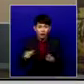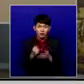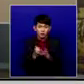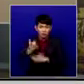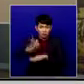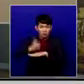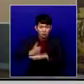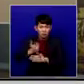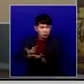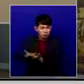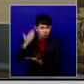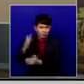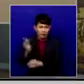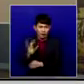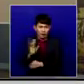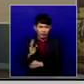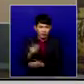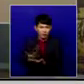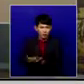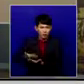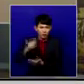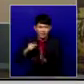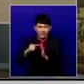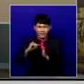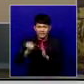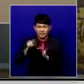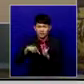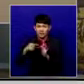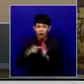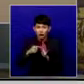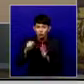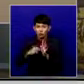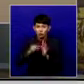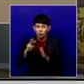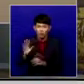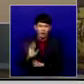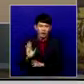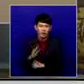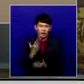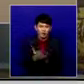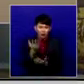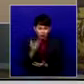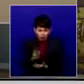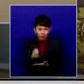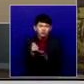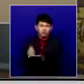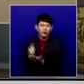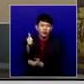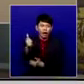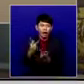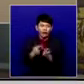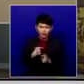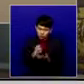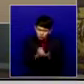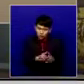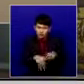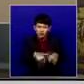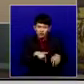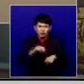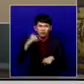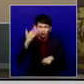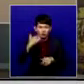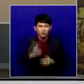ห้ามช่วยเจ้าสัวเด็ดขาดต้องช่วยคนเหล่านี้ก่อนนะถ้าช่วยคนเหล่านี้เสร็จแล้วเหลือค่อยไปให้เจ้าสัวเอาเศษเนื้อข้างเคียงให้เจ้าสั